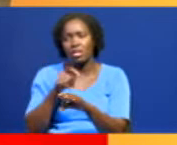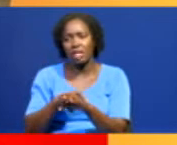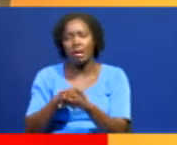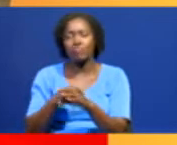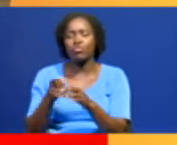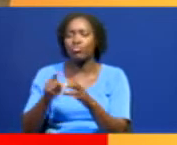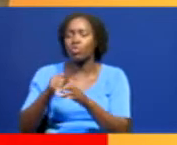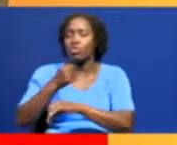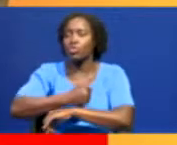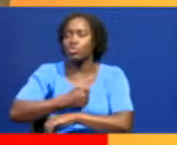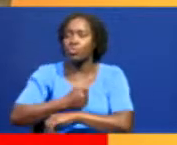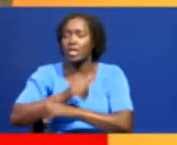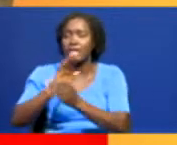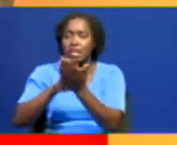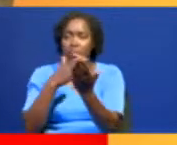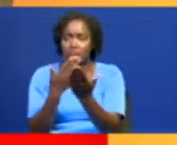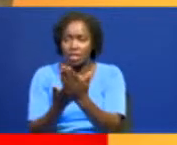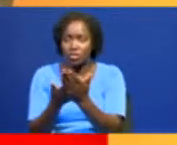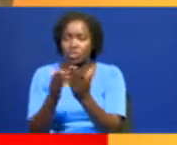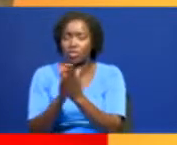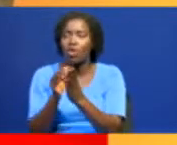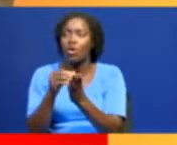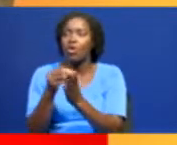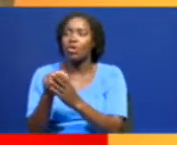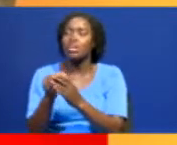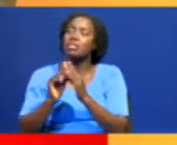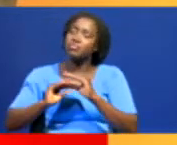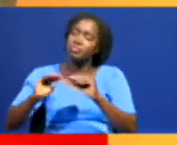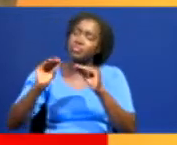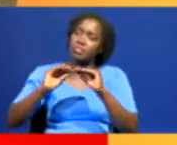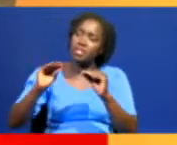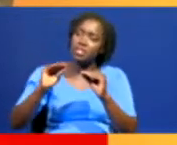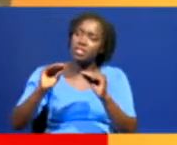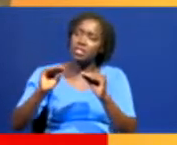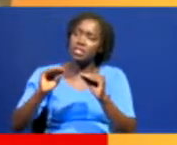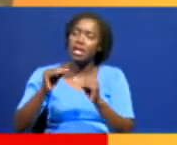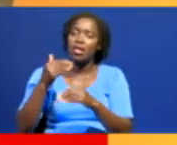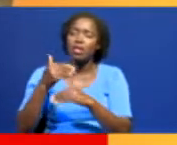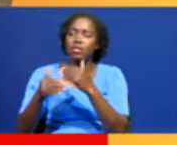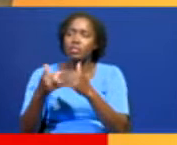shuleni na kuanza kufanya applications ama kama ni kufundishwa kama vile kujenga